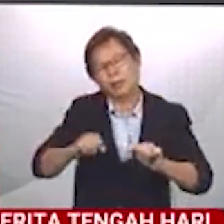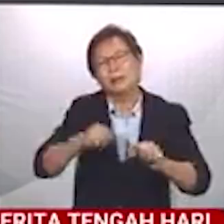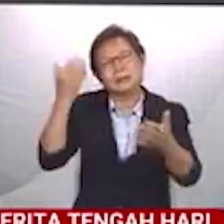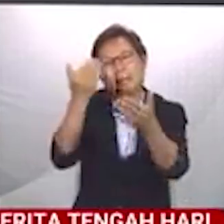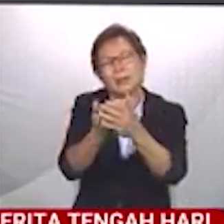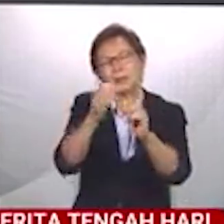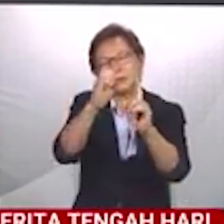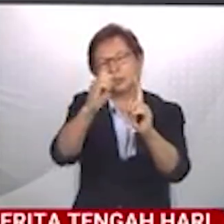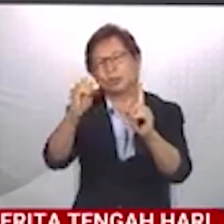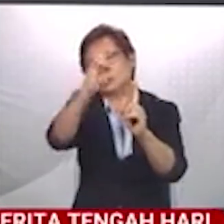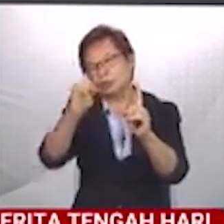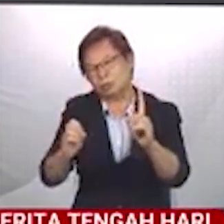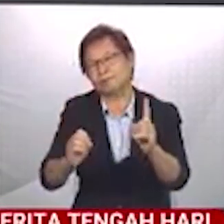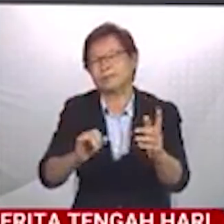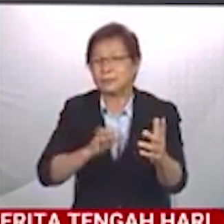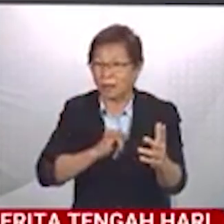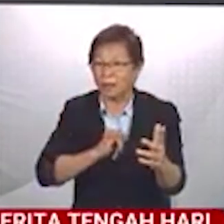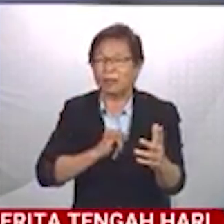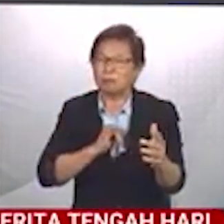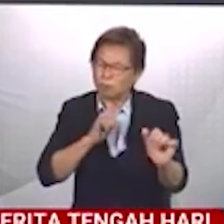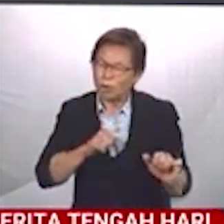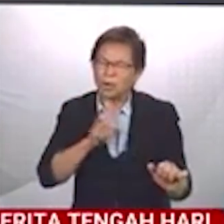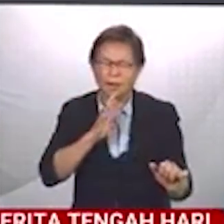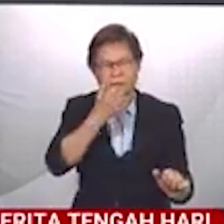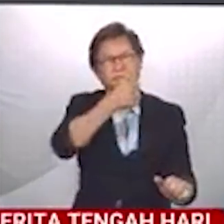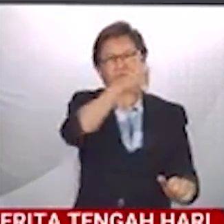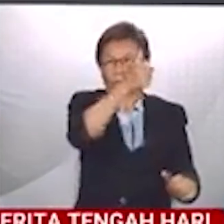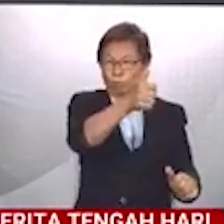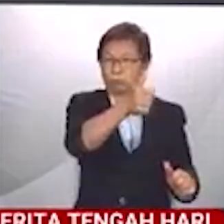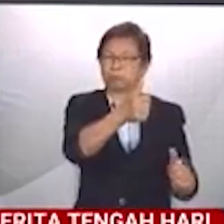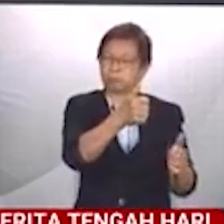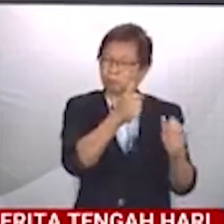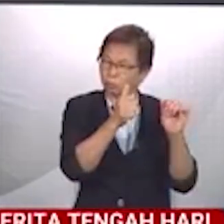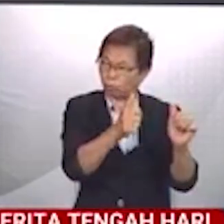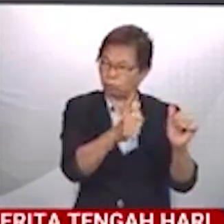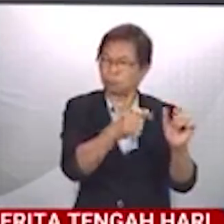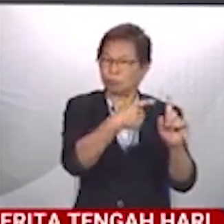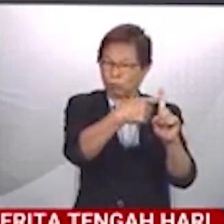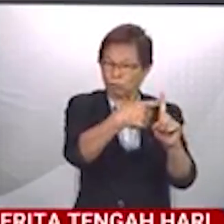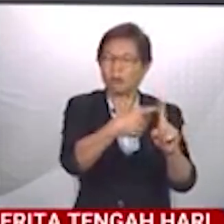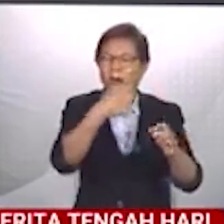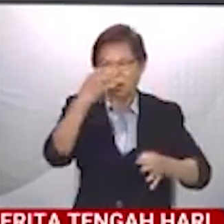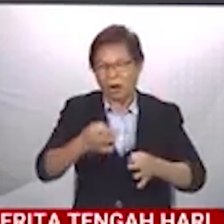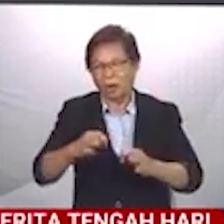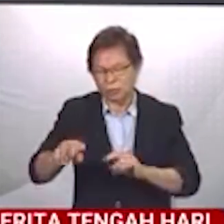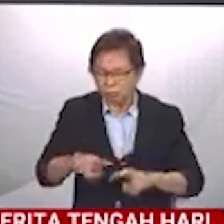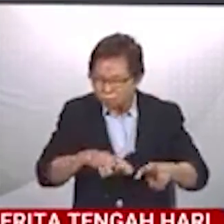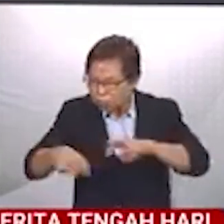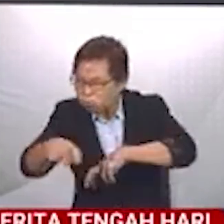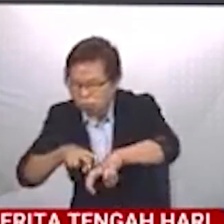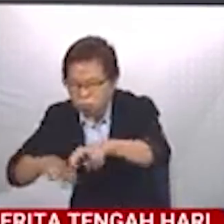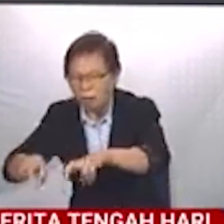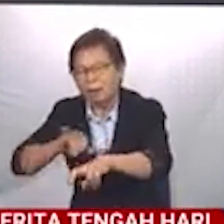dari satu sudut ia boleh dikatakan berkesan, tetapi kalau ada lagi pergerakan-pergerakan itu, kita harap ia